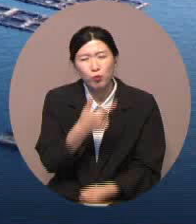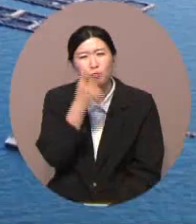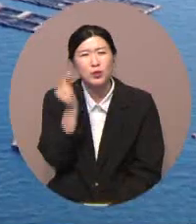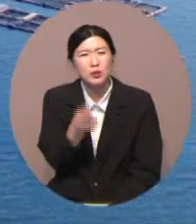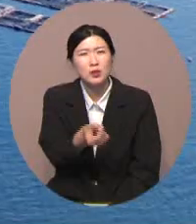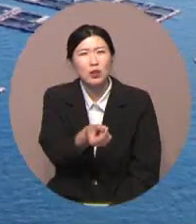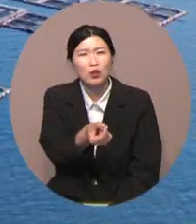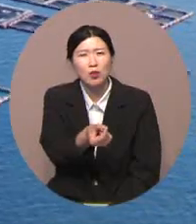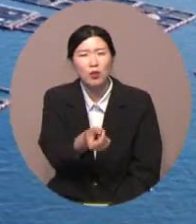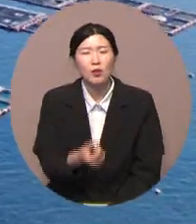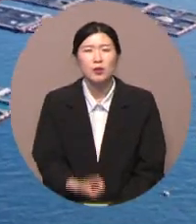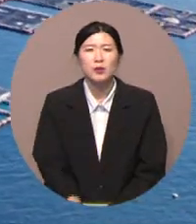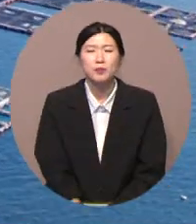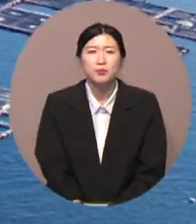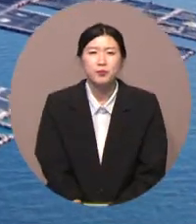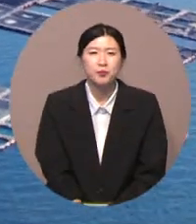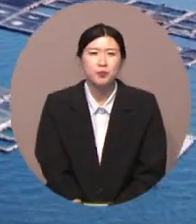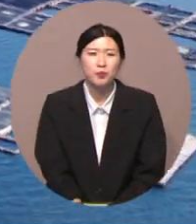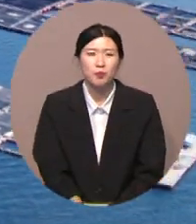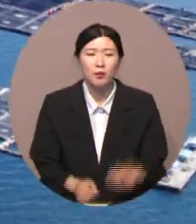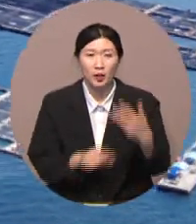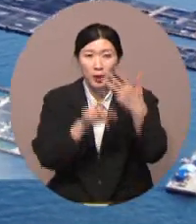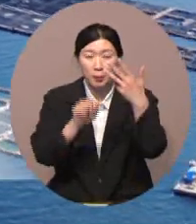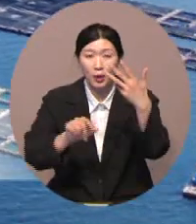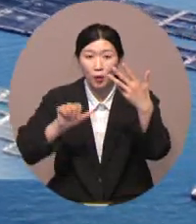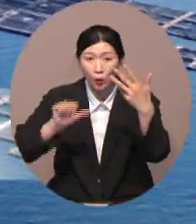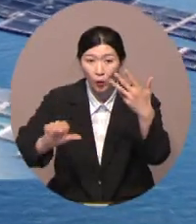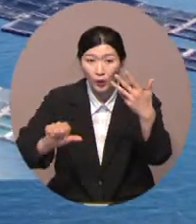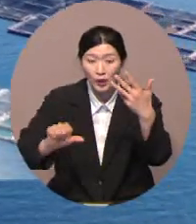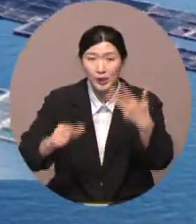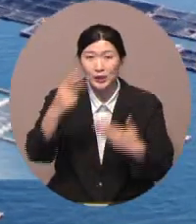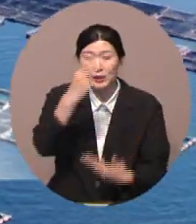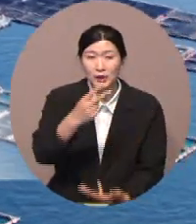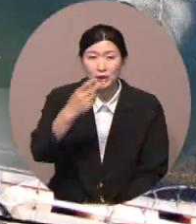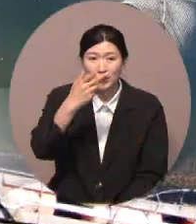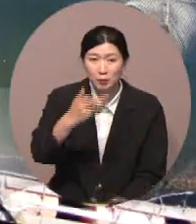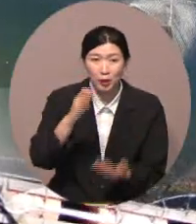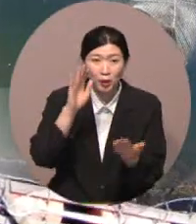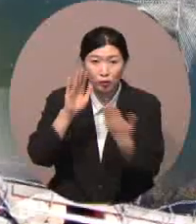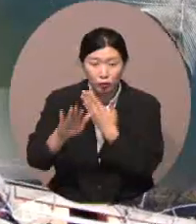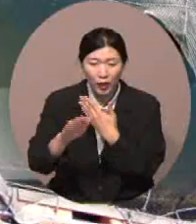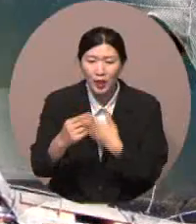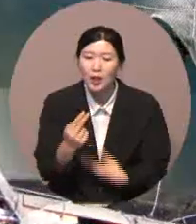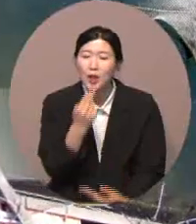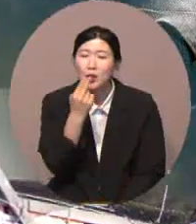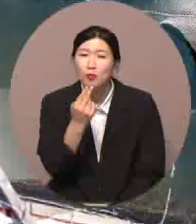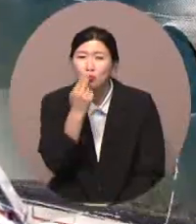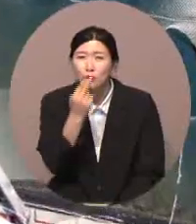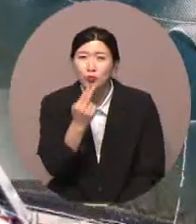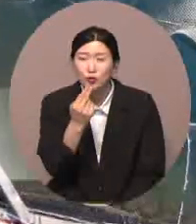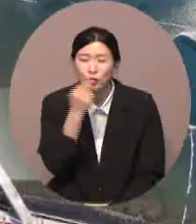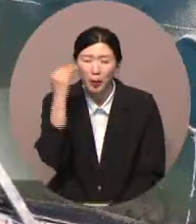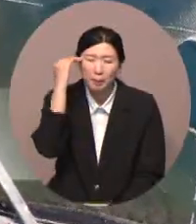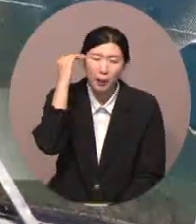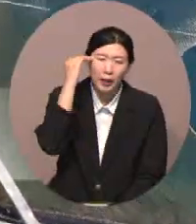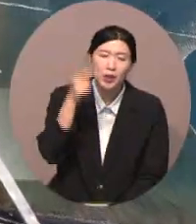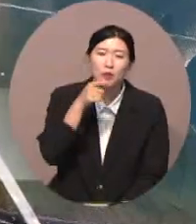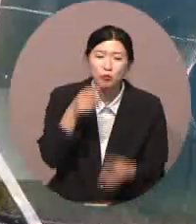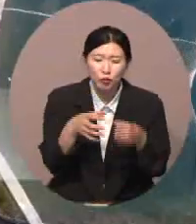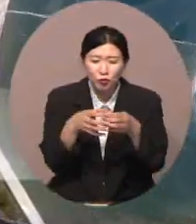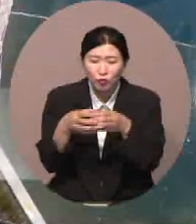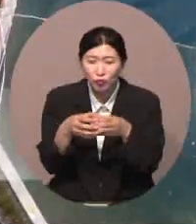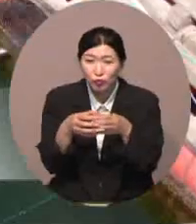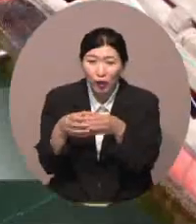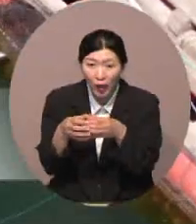힘들다 특히 지난 5일 천수만에서 지난 2018년 이후 6년 만에 용존 산소 농도가 1L 당 2mg